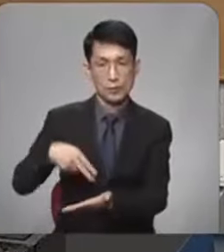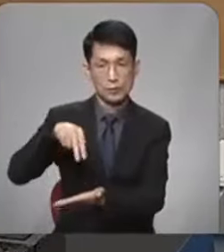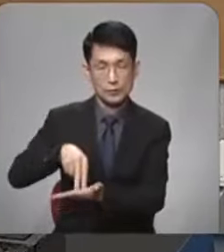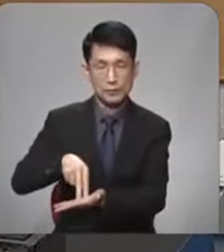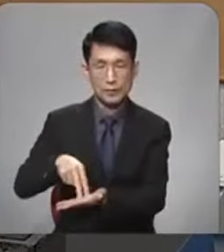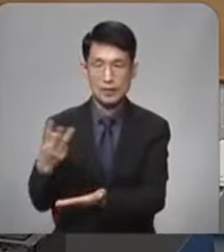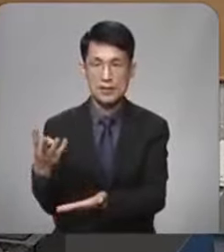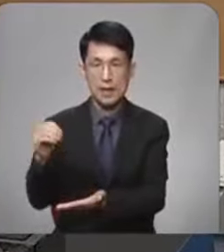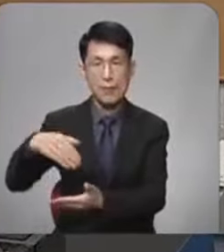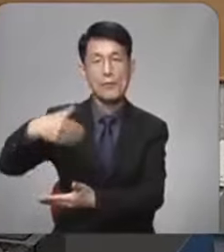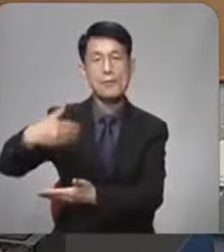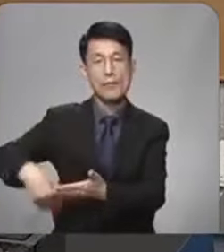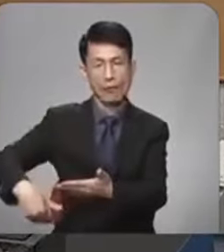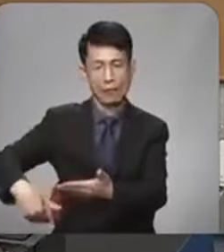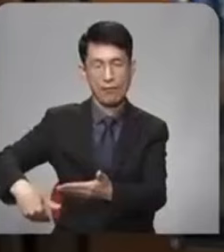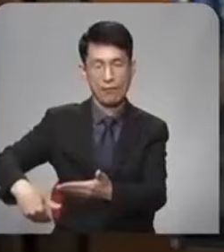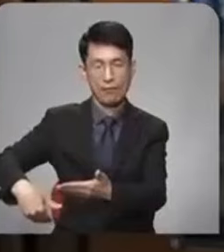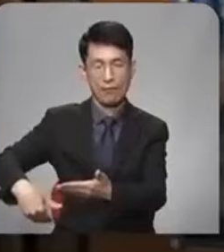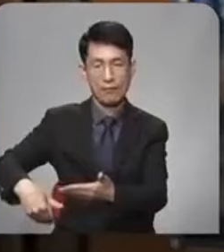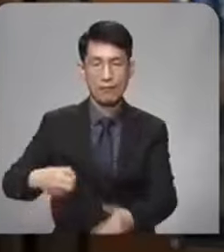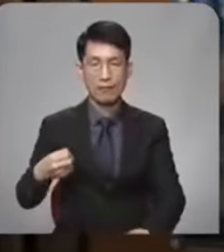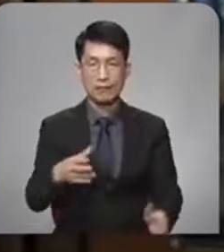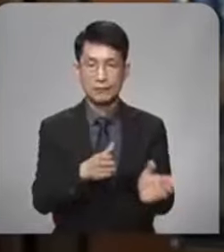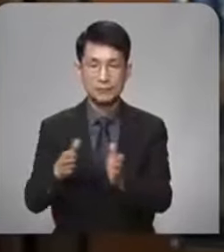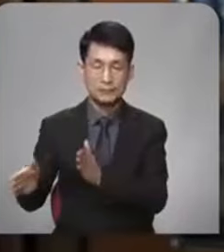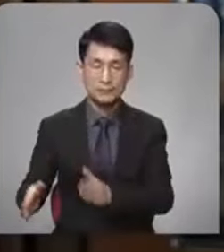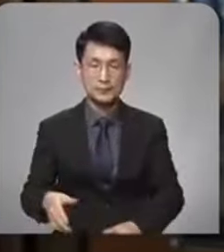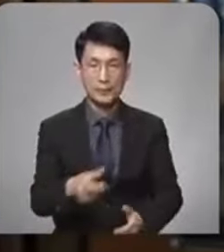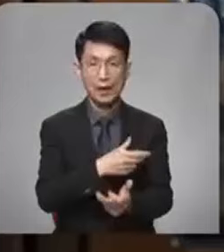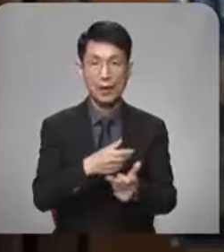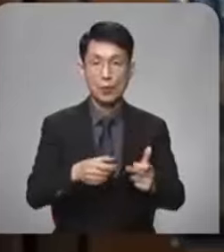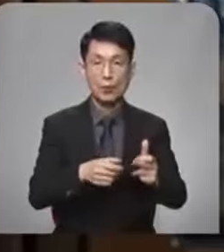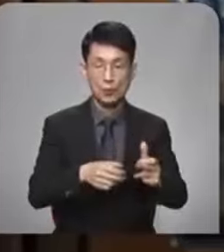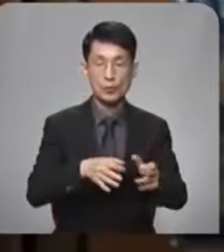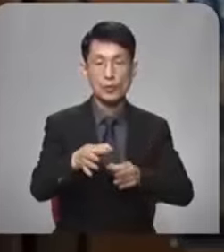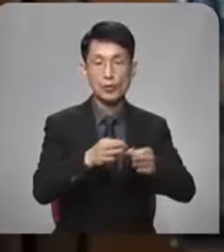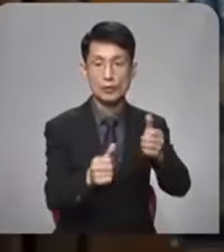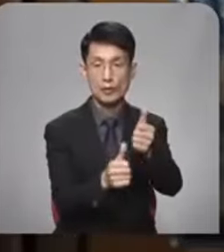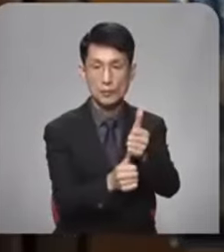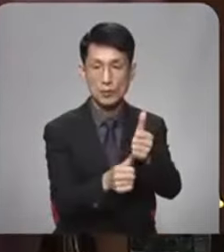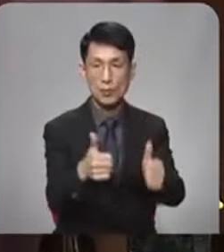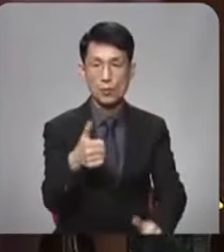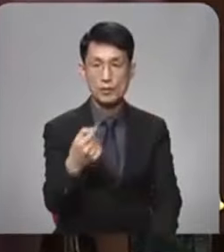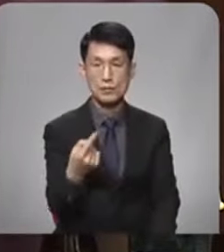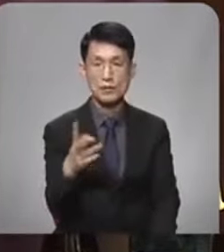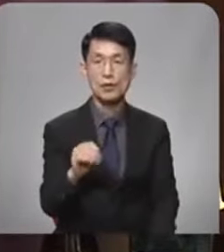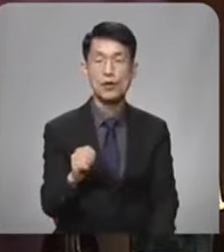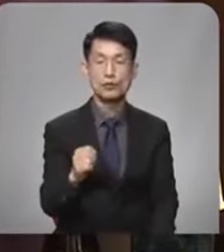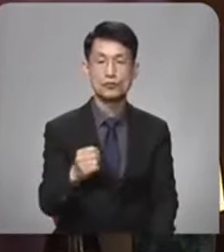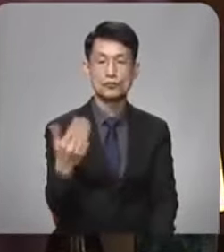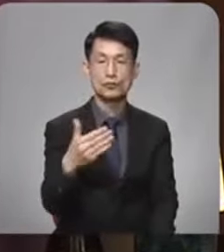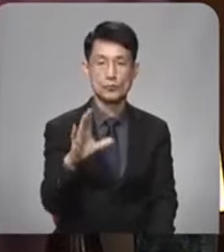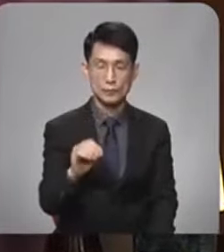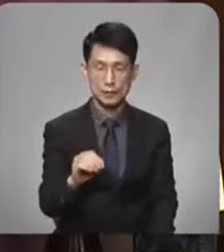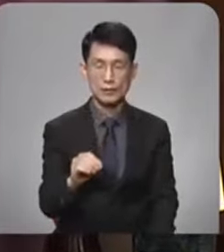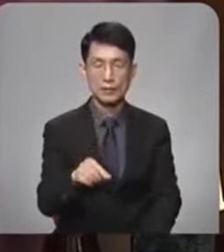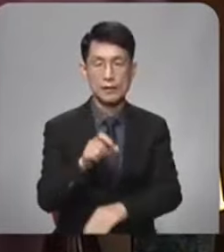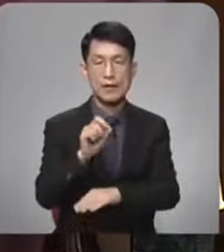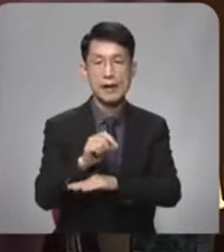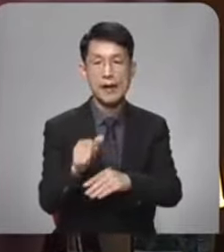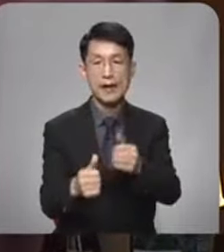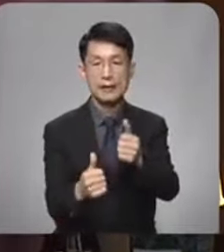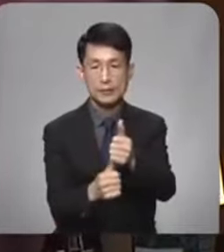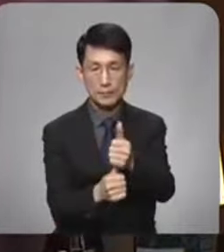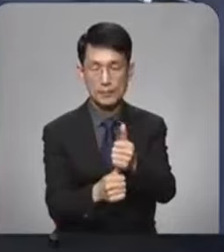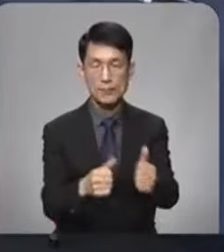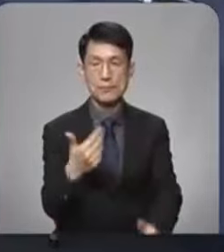재산 신고에서 제외됐습니다. 한편 정광열 강원도 경제부지사는 51억 9천만 원, 김명선 행정부지사는 8억